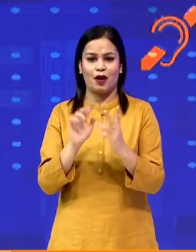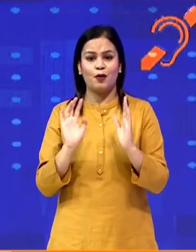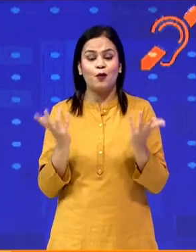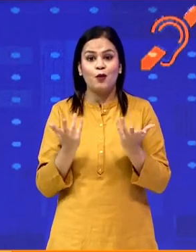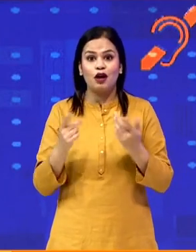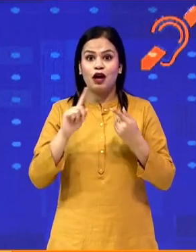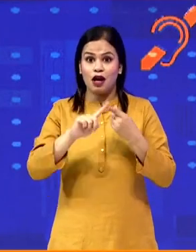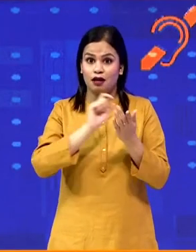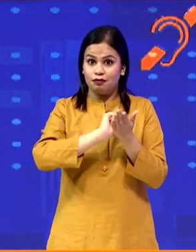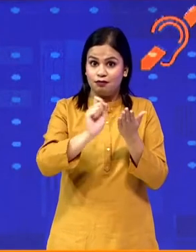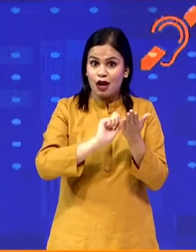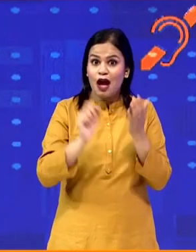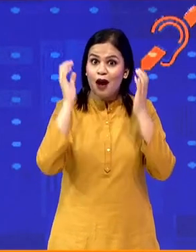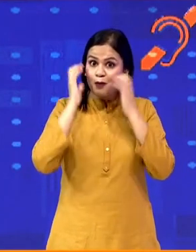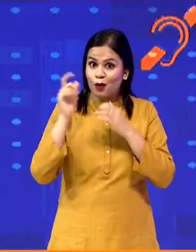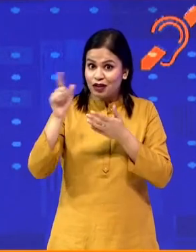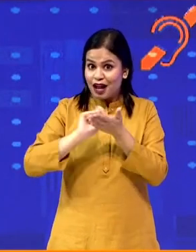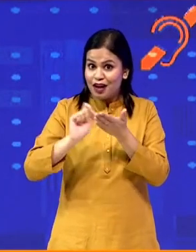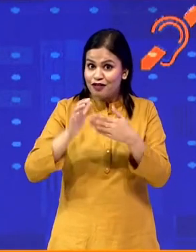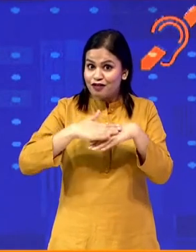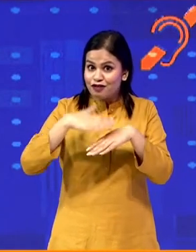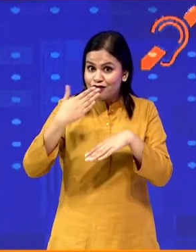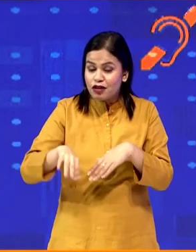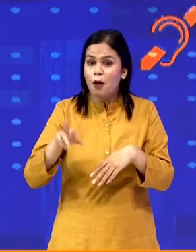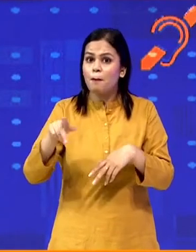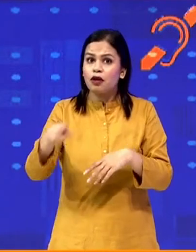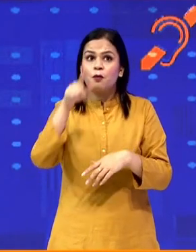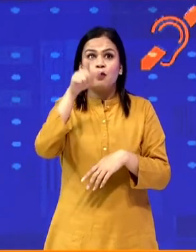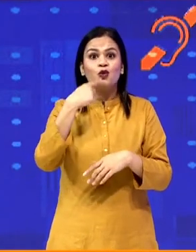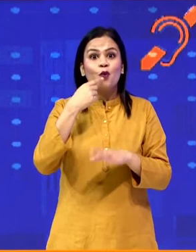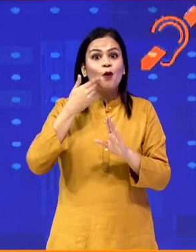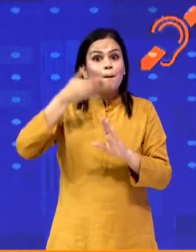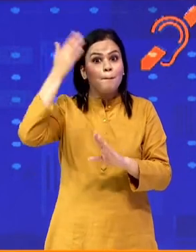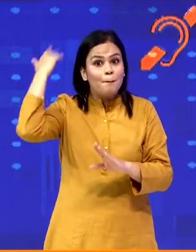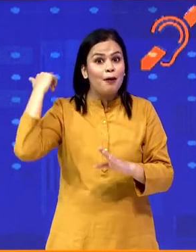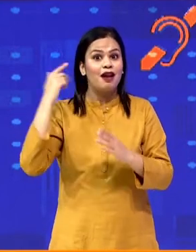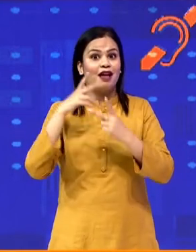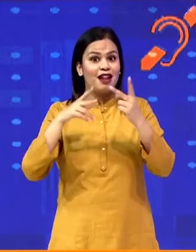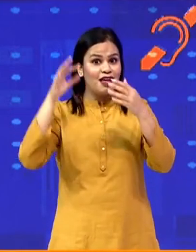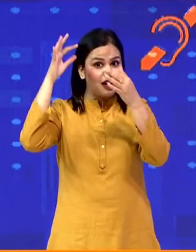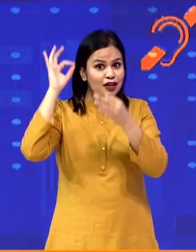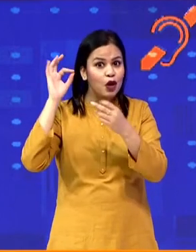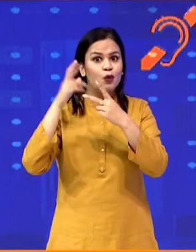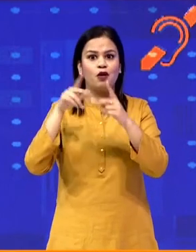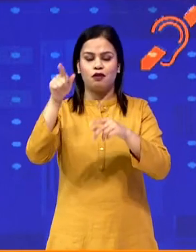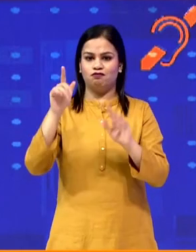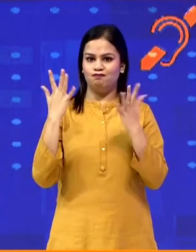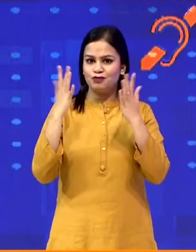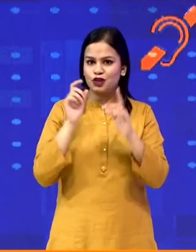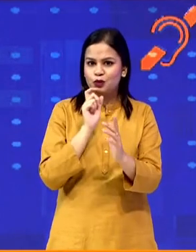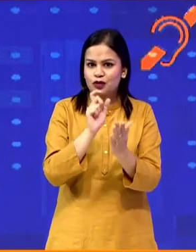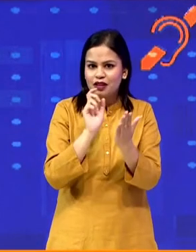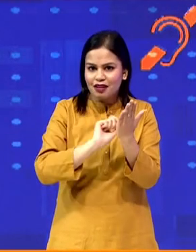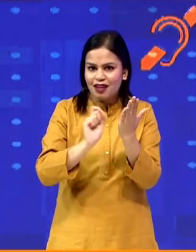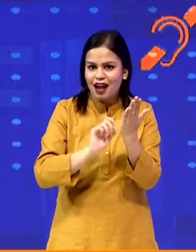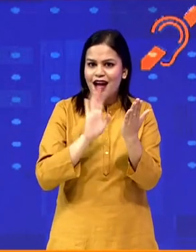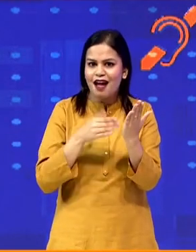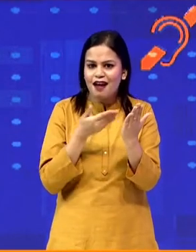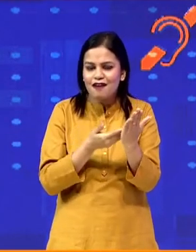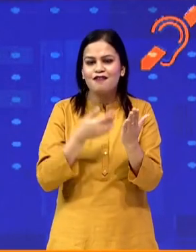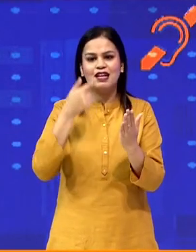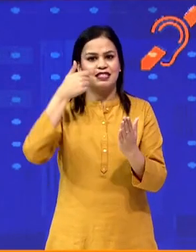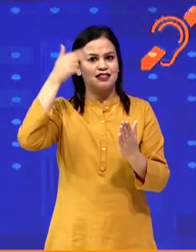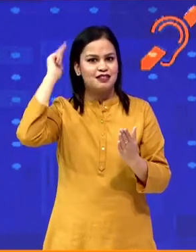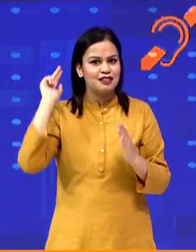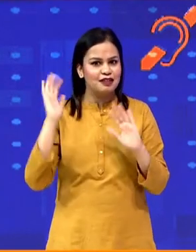की तारीफ कर रहा है फ्रीडम फाइटर की तारीफ कर रहा है नेहरू की तारीफ कर रहा है इंदिरा गांधी की तारीफ कर रहा उसे